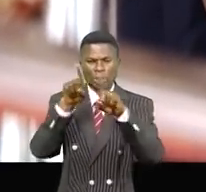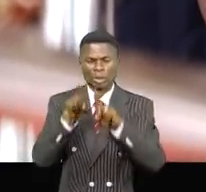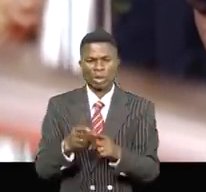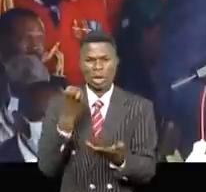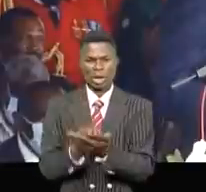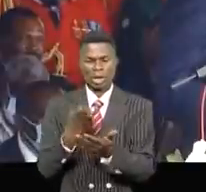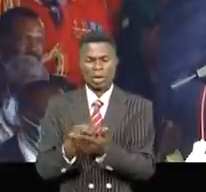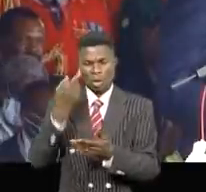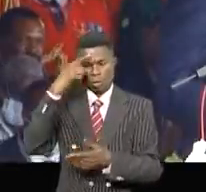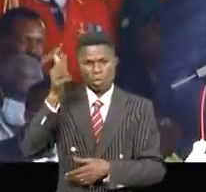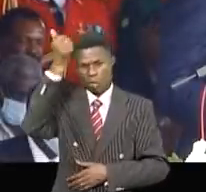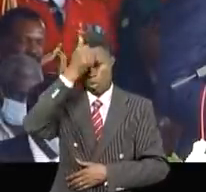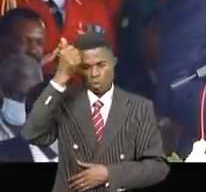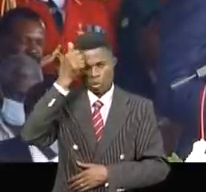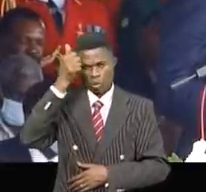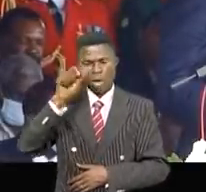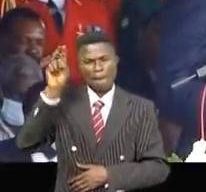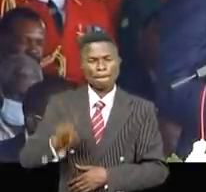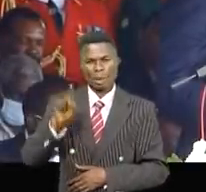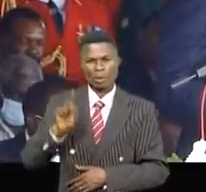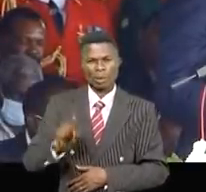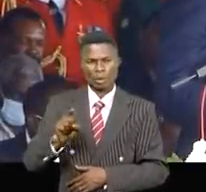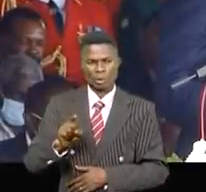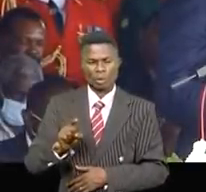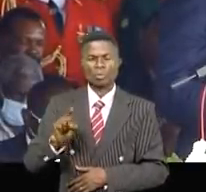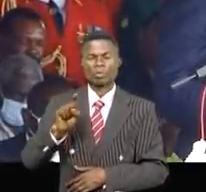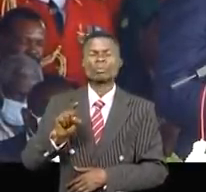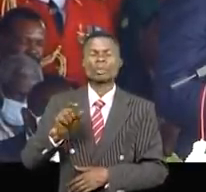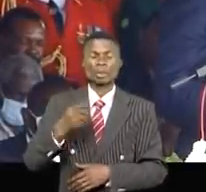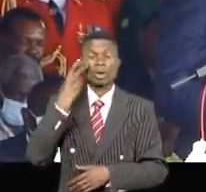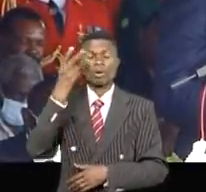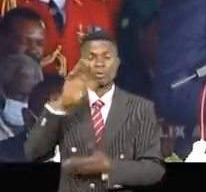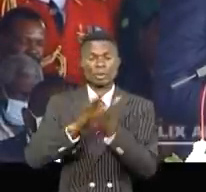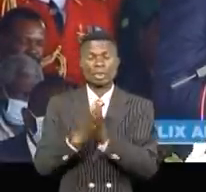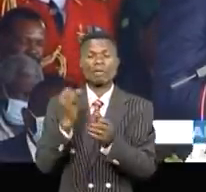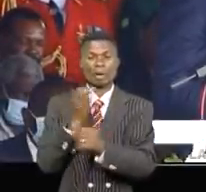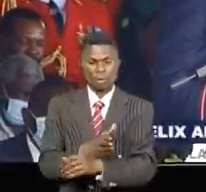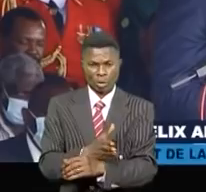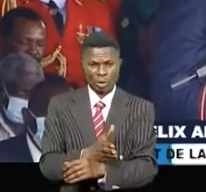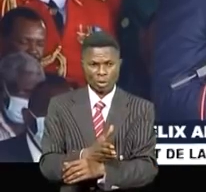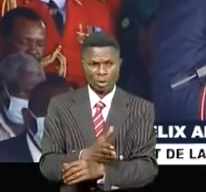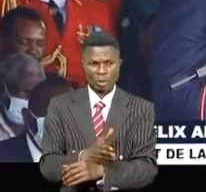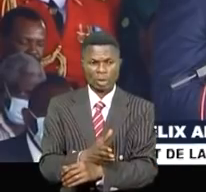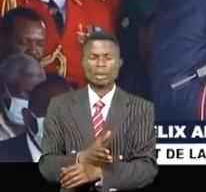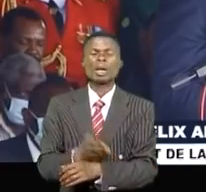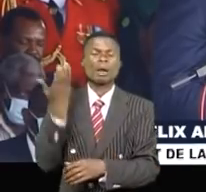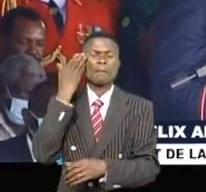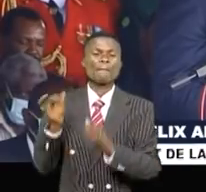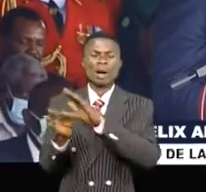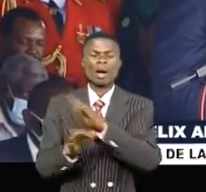économique de l'Afrique, désireux de matérialiser cette vision portée par nos pères